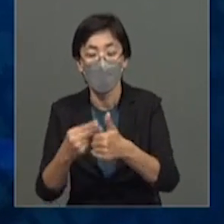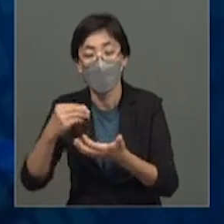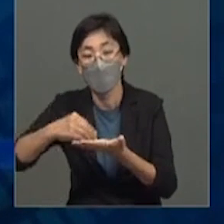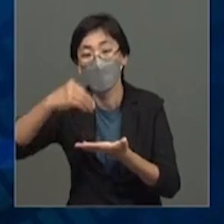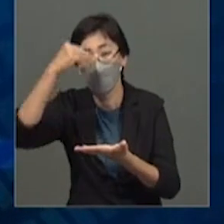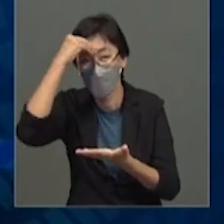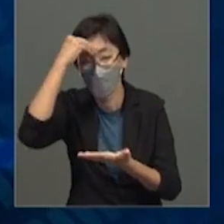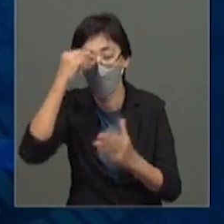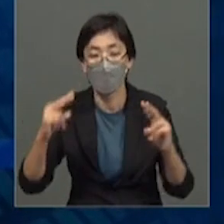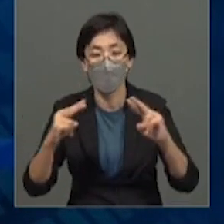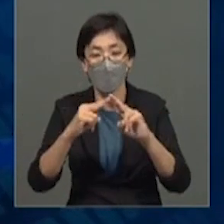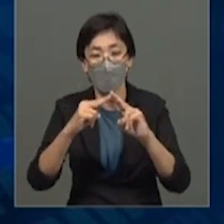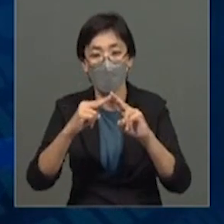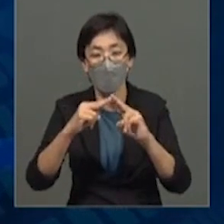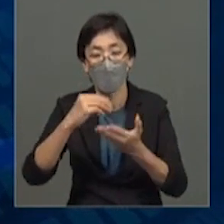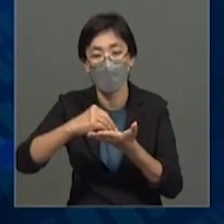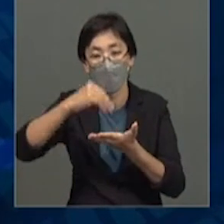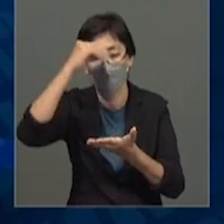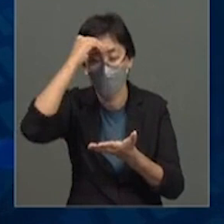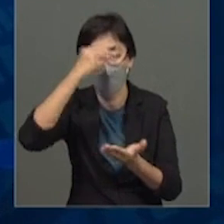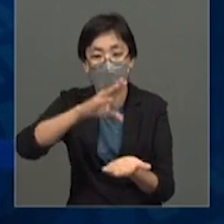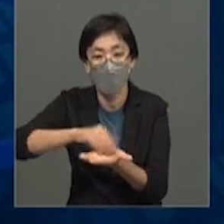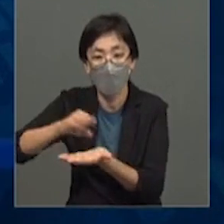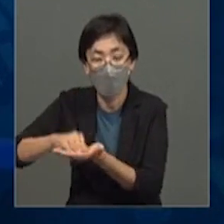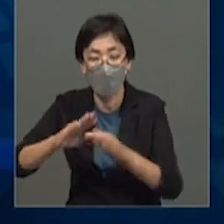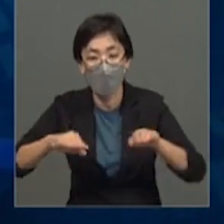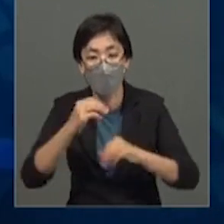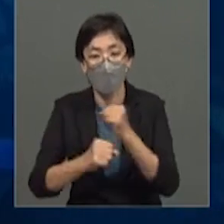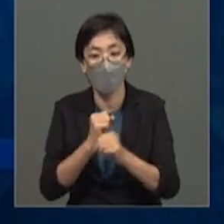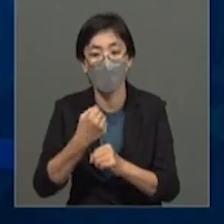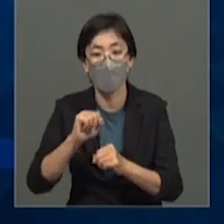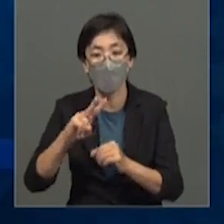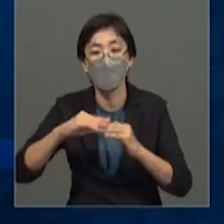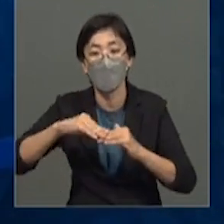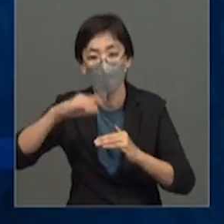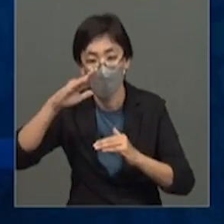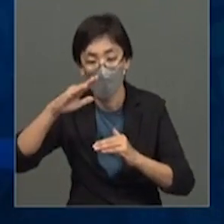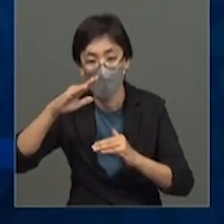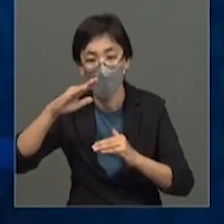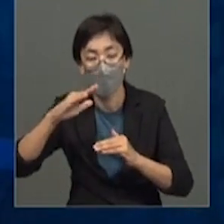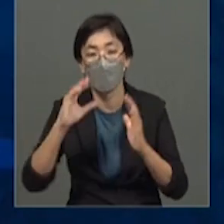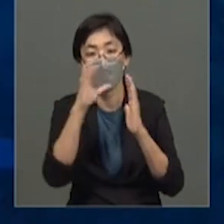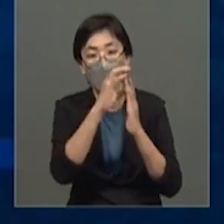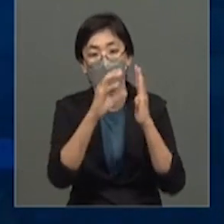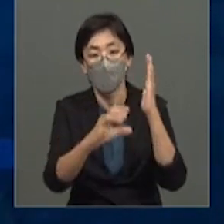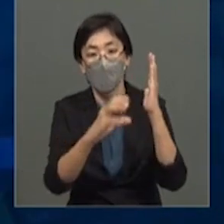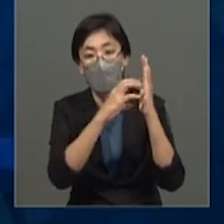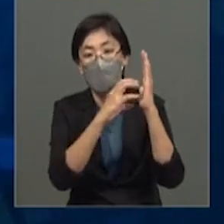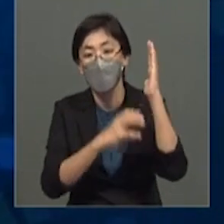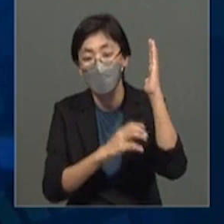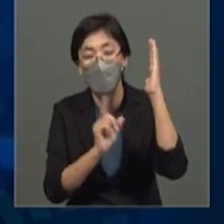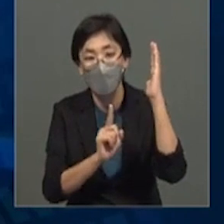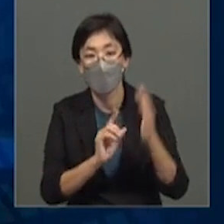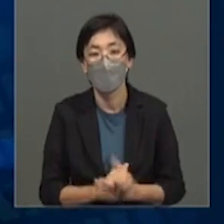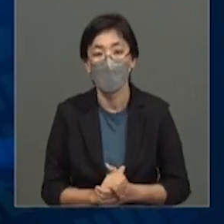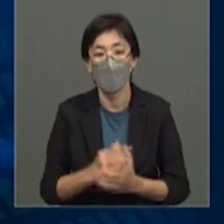ข้อมูลของกระทรวงศึกษาธิการนะคะในเด็กที่อายุ12ปีขึ้นไปนะคะรายภาคนะคะจากจำนวนนัก